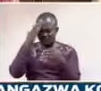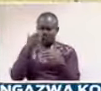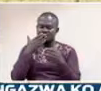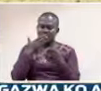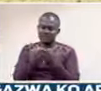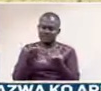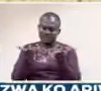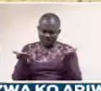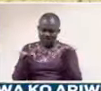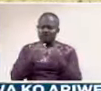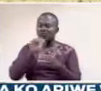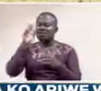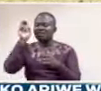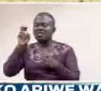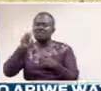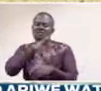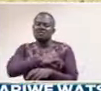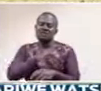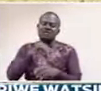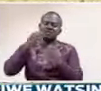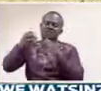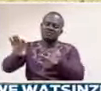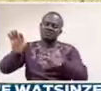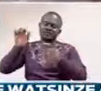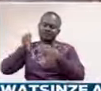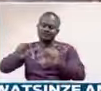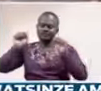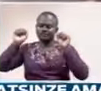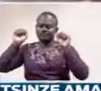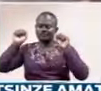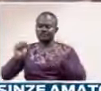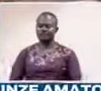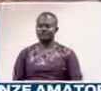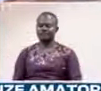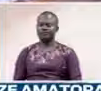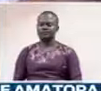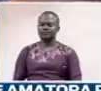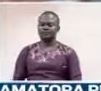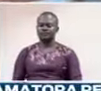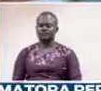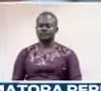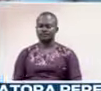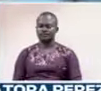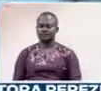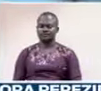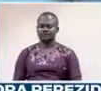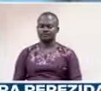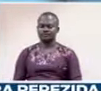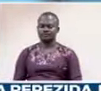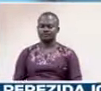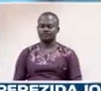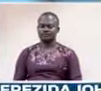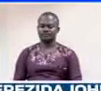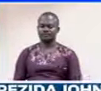iri, aho gusiragiza abantu mu nyungu zo gushaka gutesha umwanya barokotse. Bienvenue dames tousi Televiziyo Rwanda i Kigali.